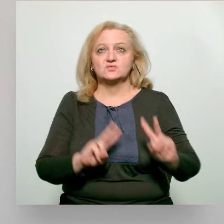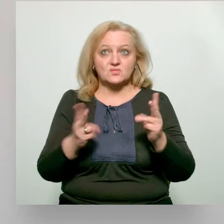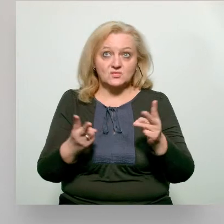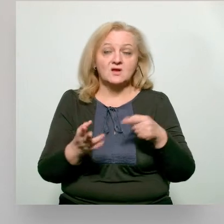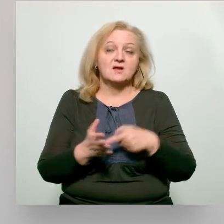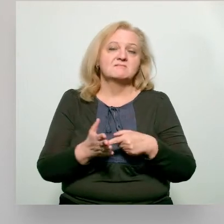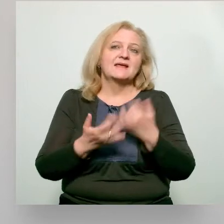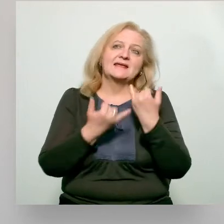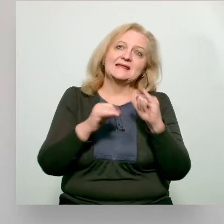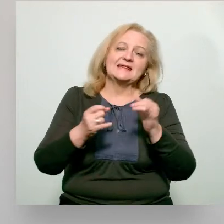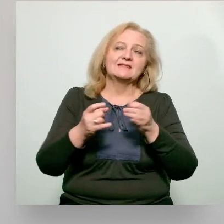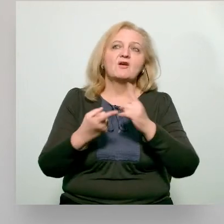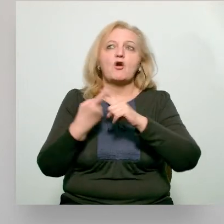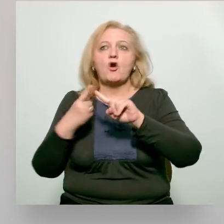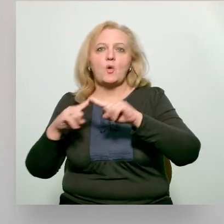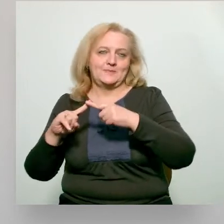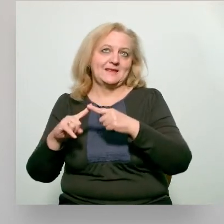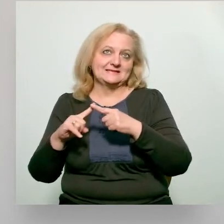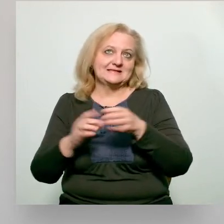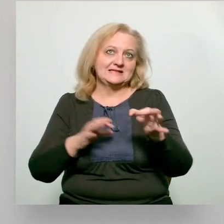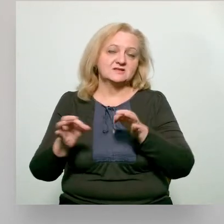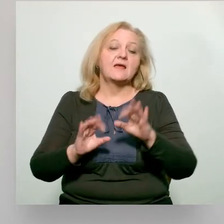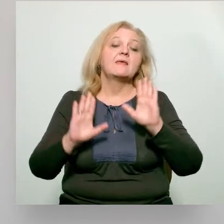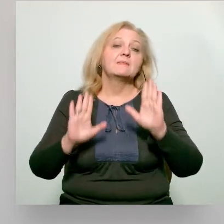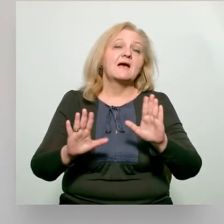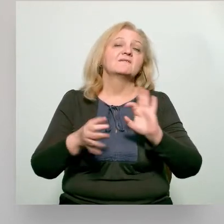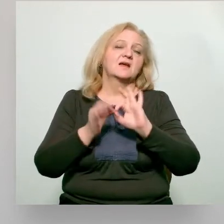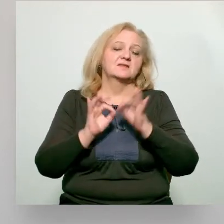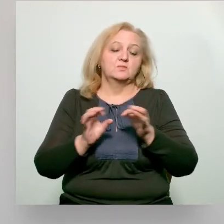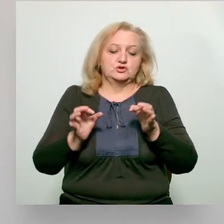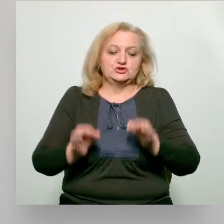wybrzmiało dopiero w innym kontekście historycznym i nawet dzisiejsze wydarzenia.